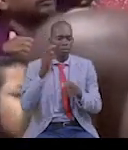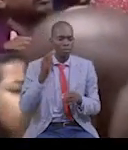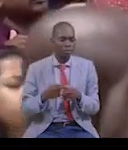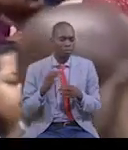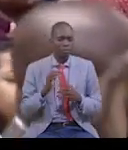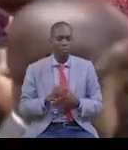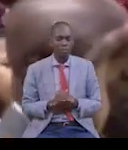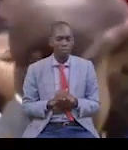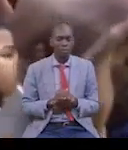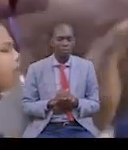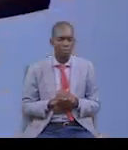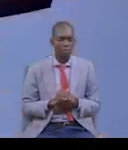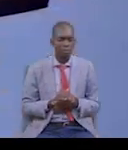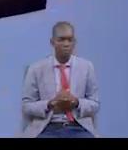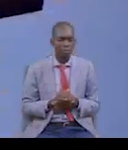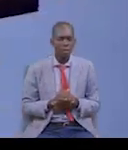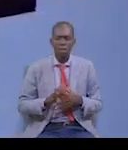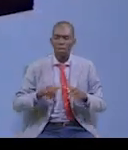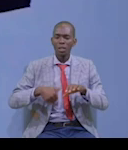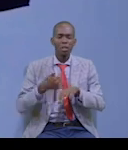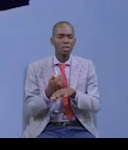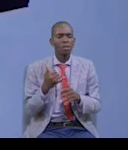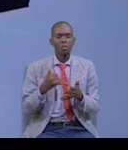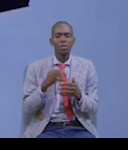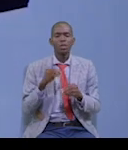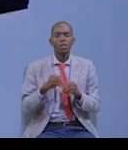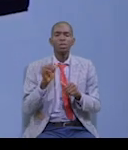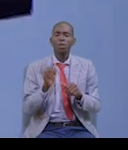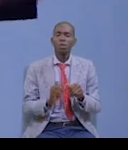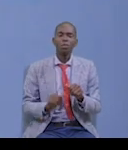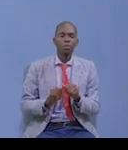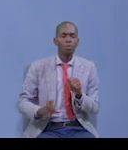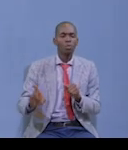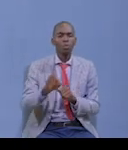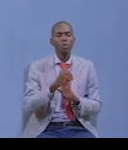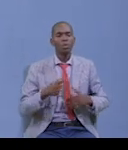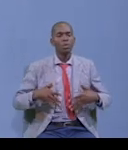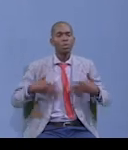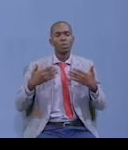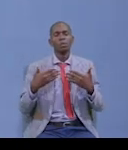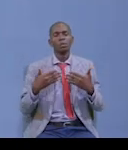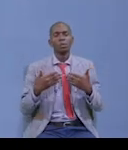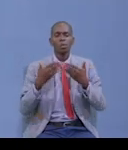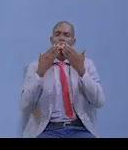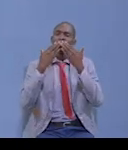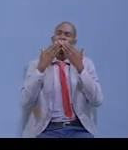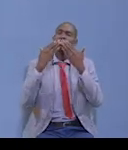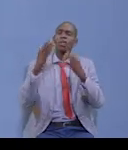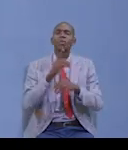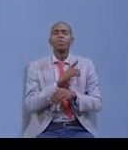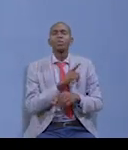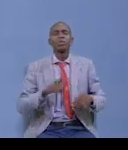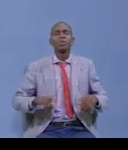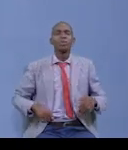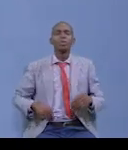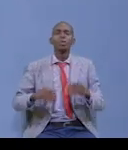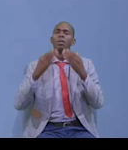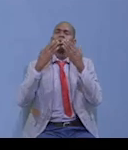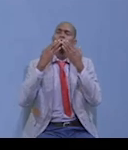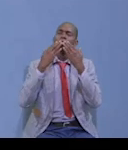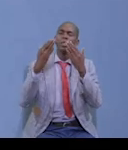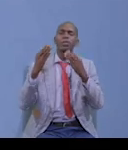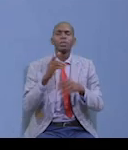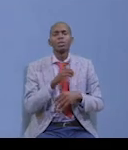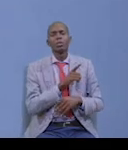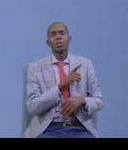భారతదేశంలో ఆరంభమవును గాక. కన్ఫర్మ్ ఈచ్ ఇన్ ఎవరీ లైఫ్. ప్రతి జీవితంలో నిర్ధారించండి ప్రభు. థాంక్యూ లార్డ్. వందనములు ప్రభువా. థాంక్యూ